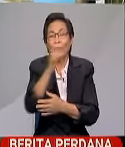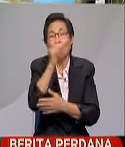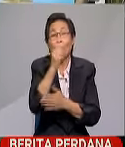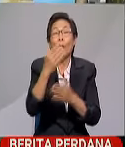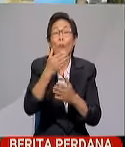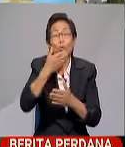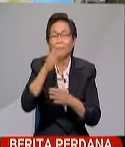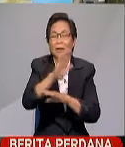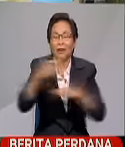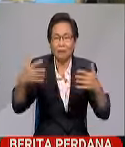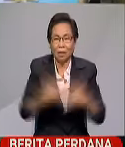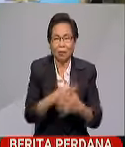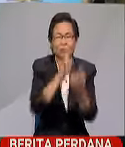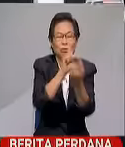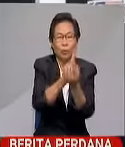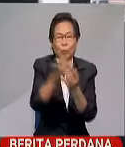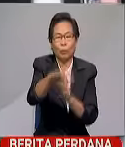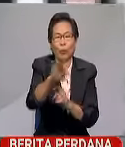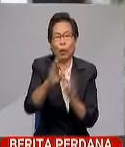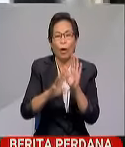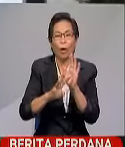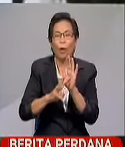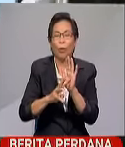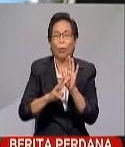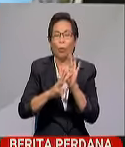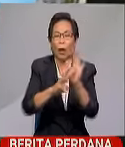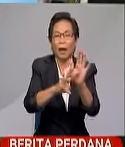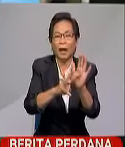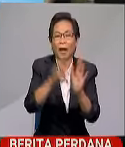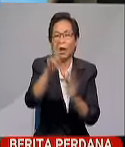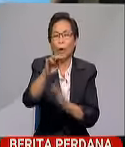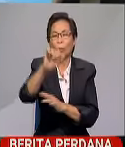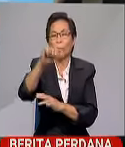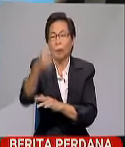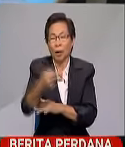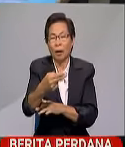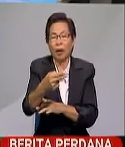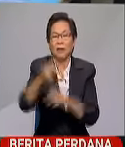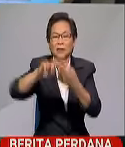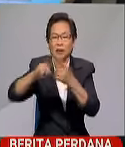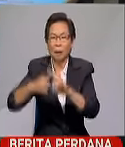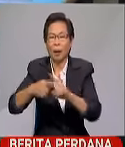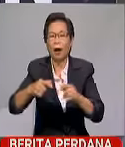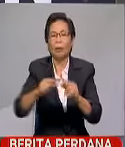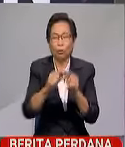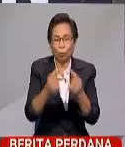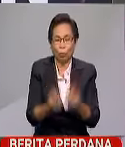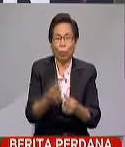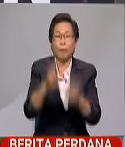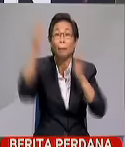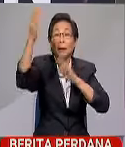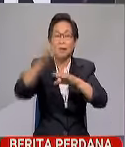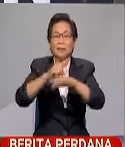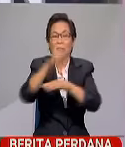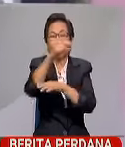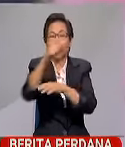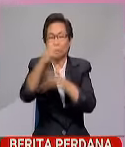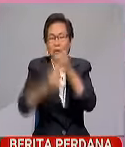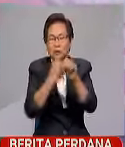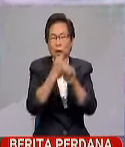Rabbani ditemui selepas dilantik menjadi Duta Amazing Umrah dan Sahabat Quran Malaysia di Gombak, Selangor. Meskipun memasuki